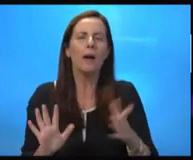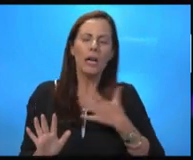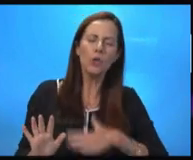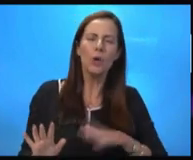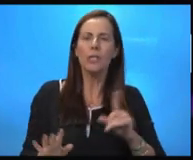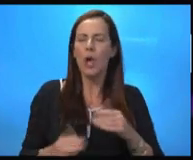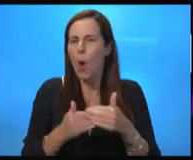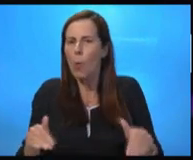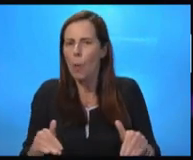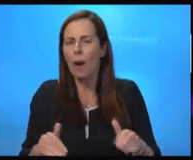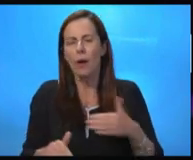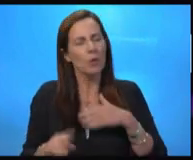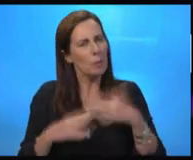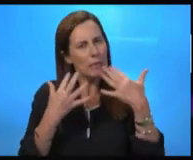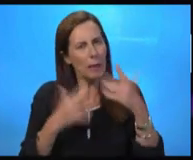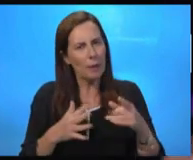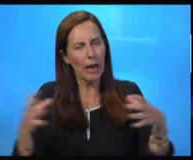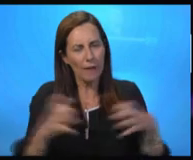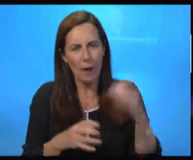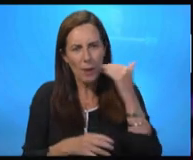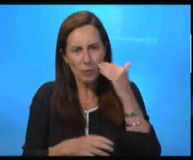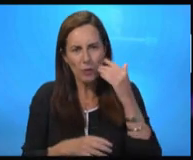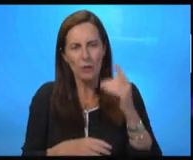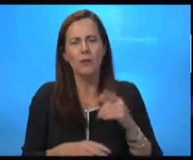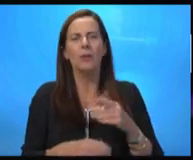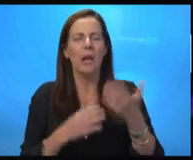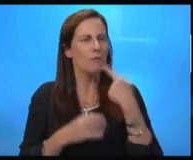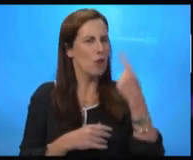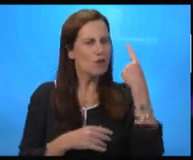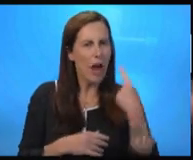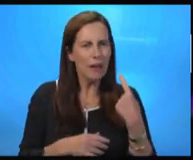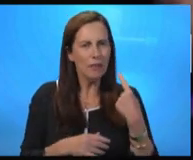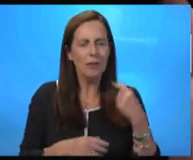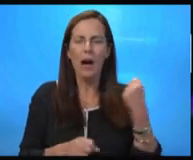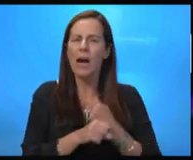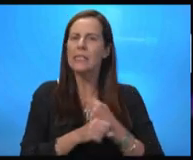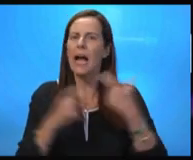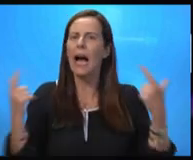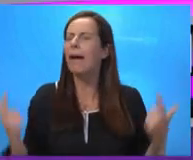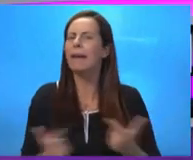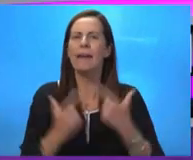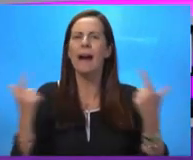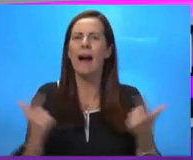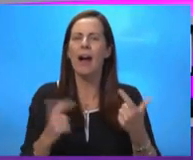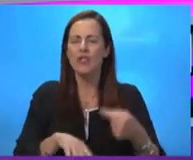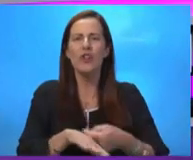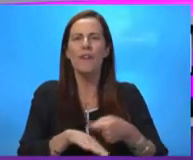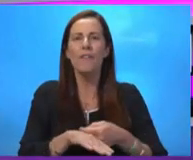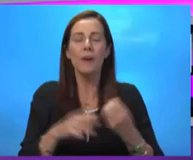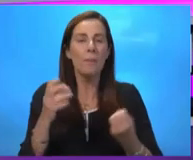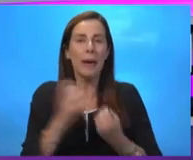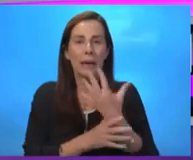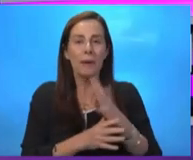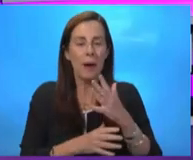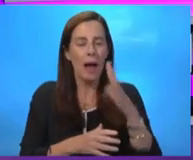מוגבל. אנחנו יכולים לספר את הסיפור של חברה בארצות הברית, בויסקונסין, לפני שנה, ערכה חגיגת שבבים, שם כמעט 50 מעובדי